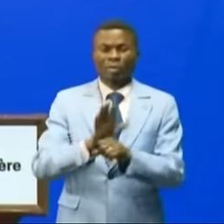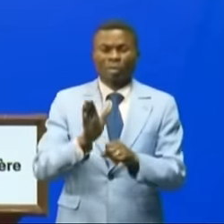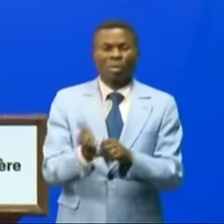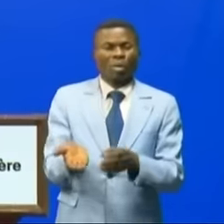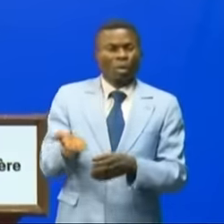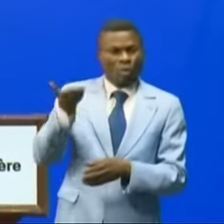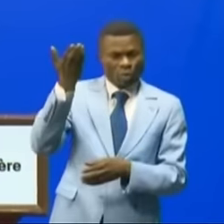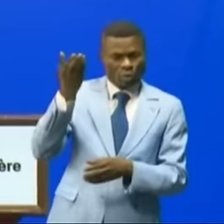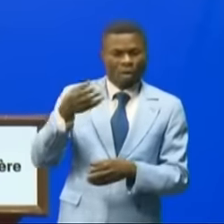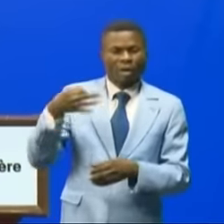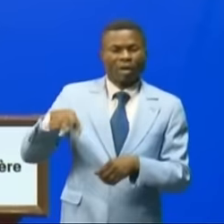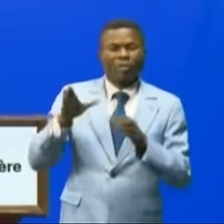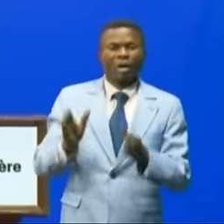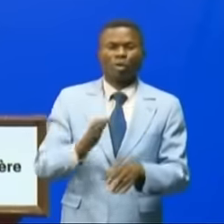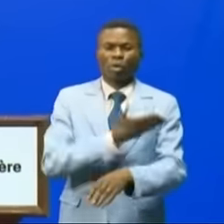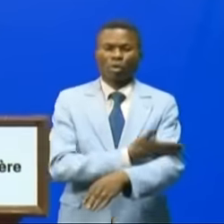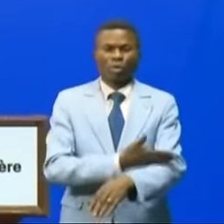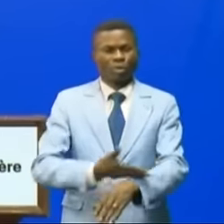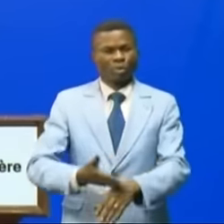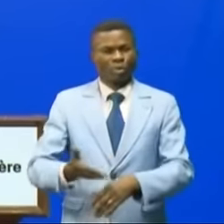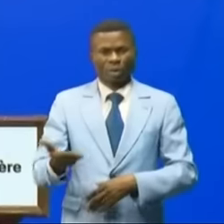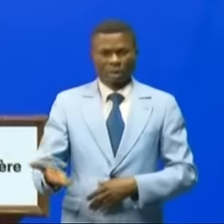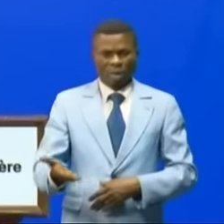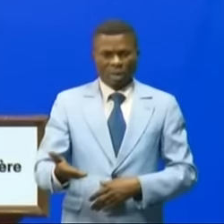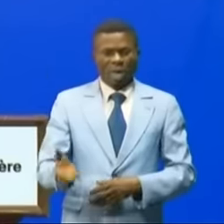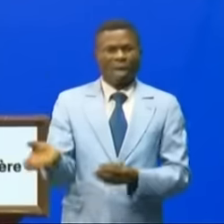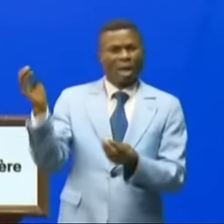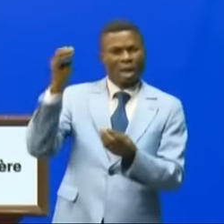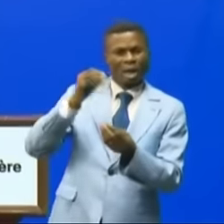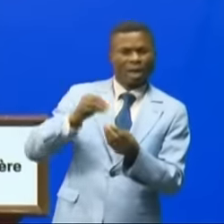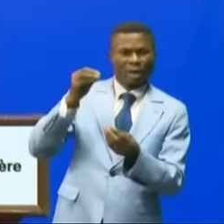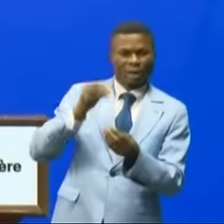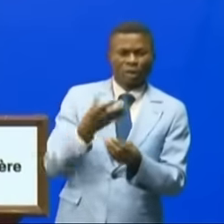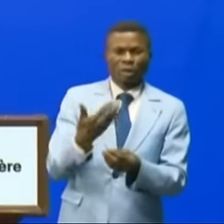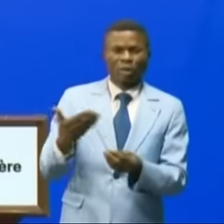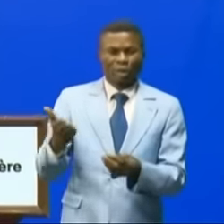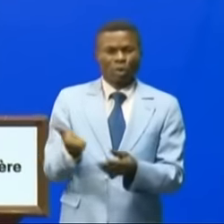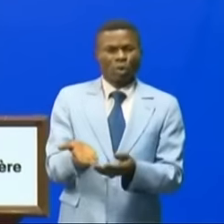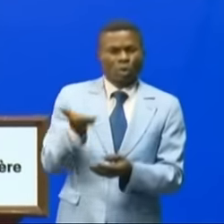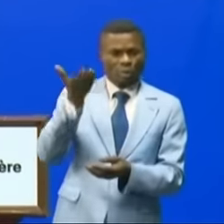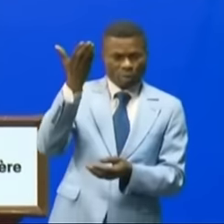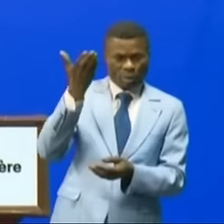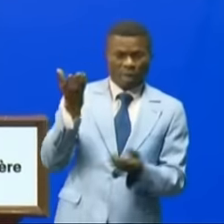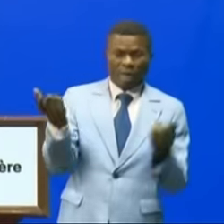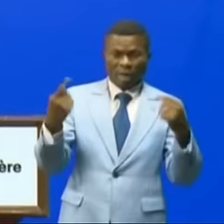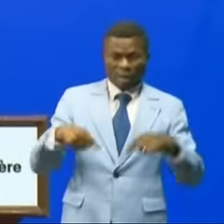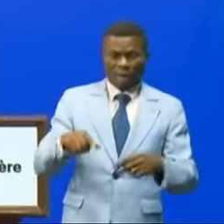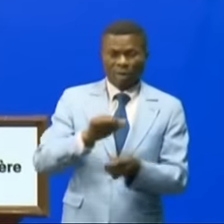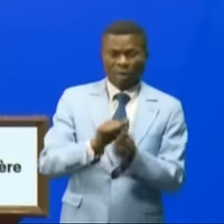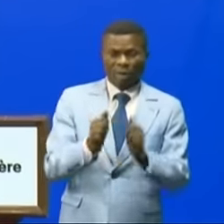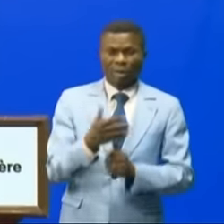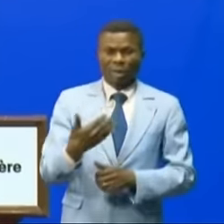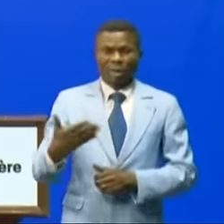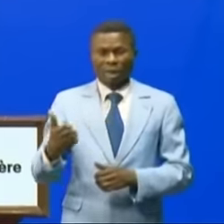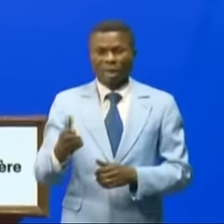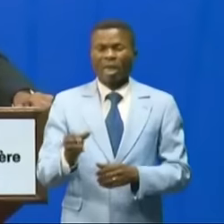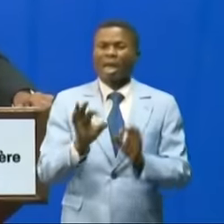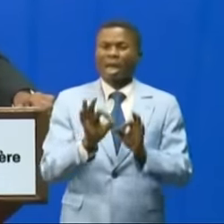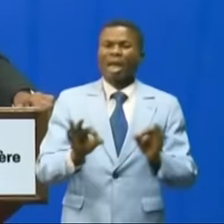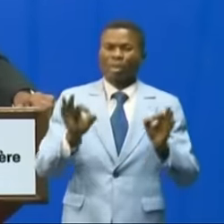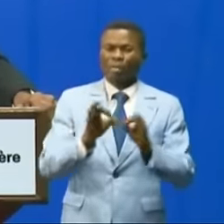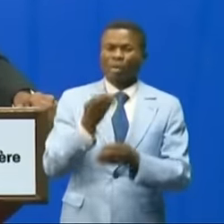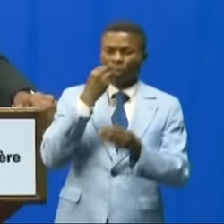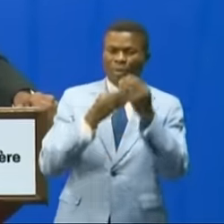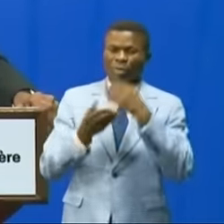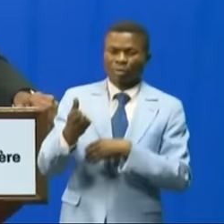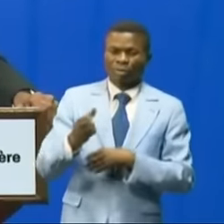également leur propre pouvoir d'achat en augmentant les prix de leurs biens, même lorsqu'il s'agit de biens qui ne sont pas importés.